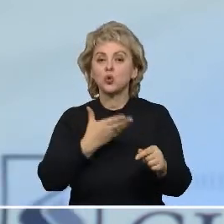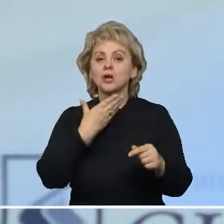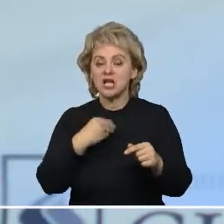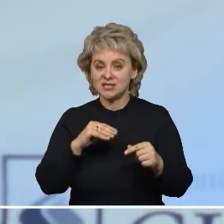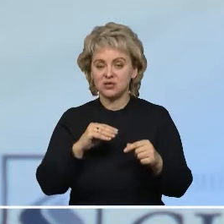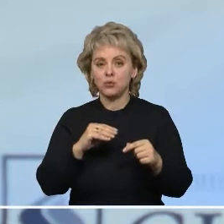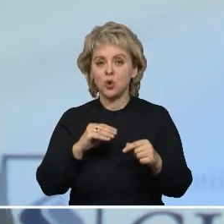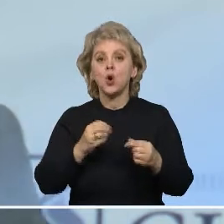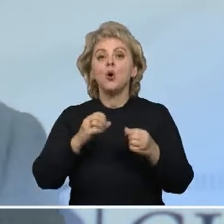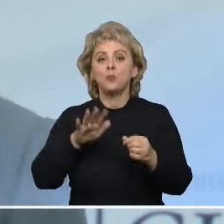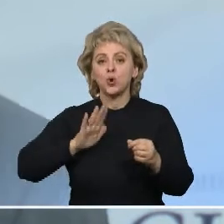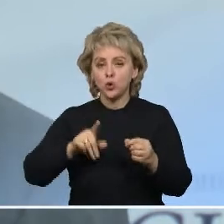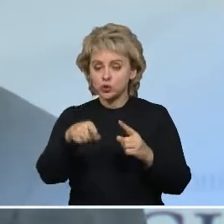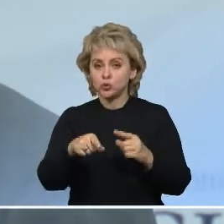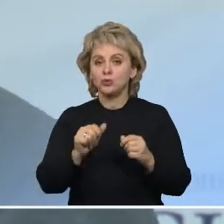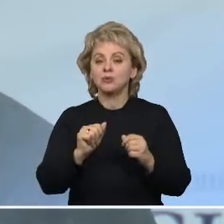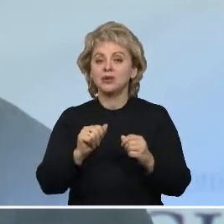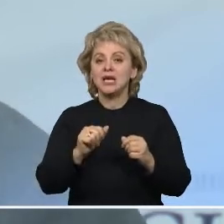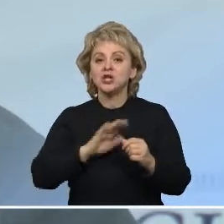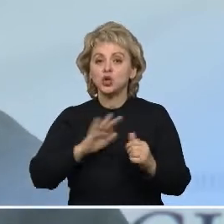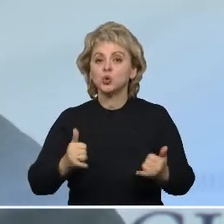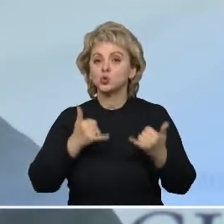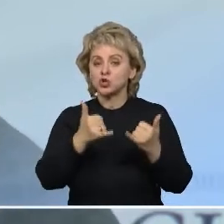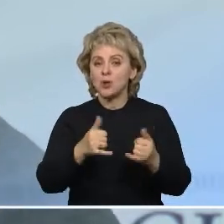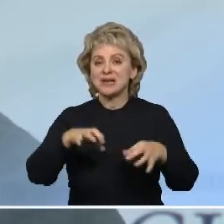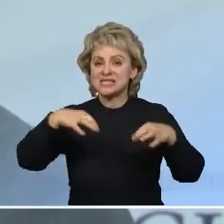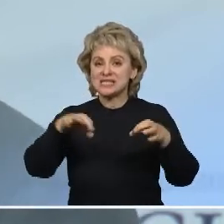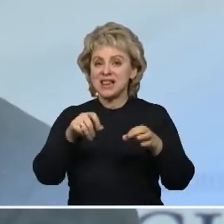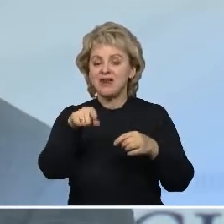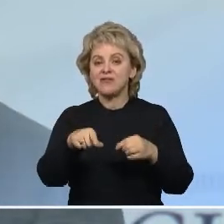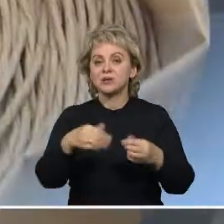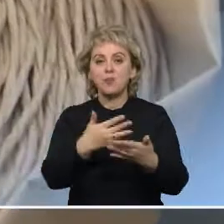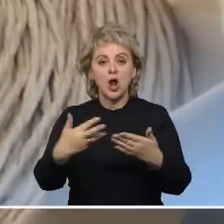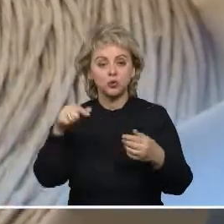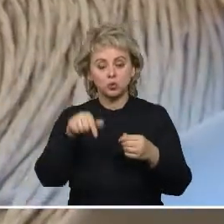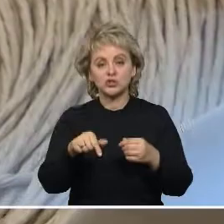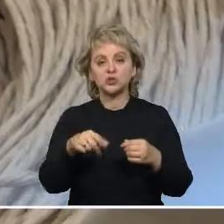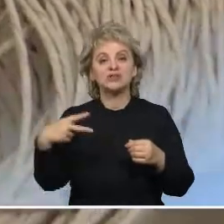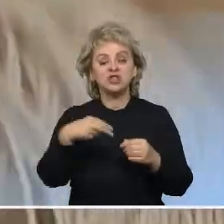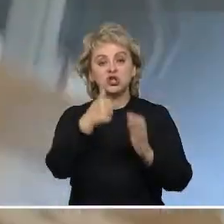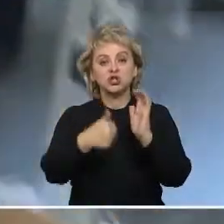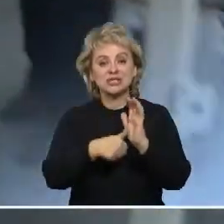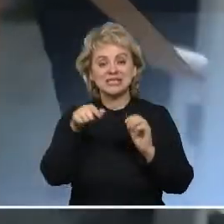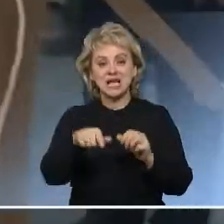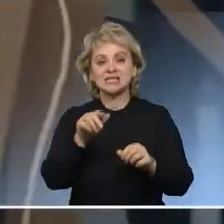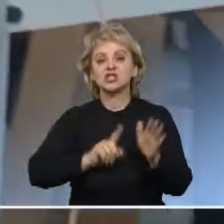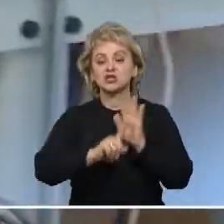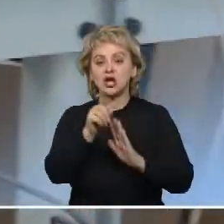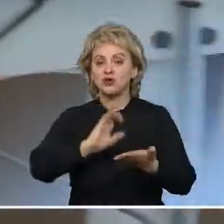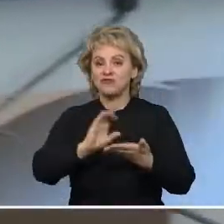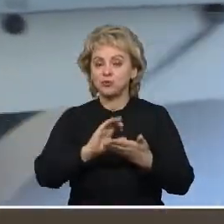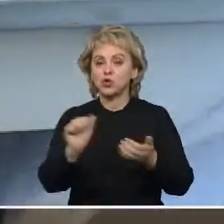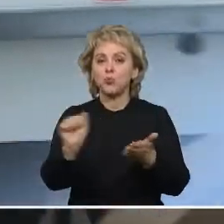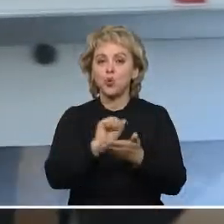красивую, прочную, между прочим, не уступающую целлофановым пакетам продукцию. В 2016-м здесь начали